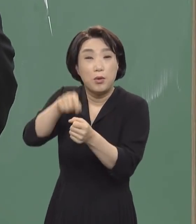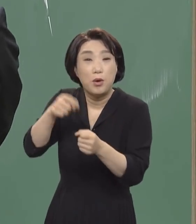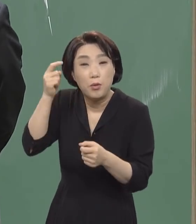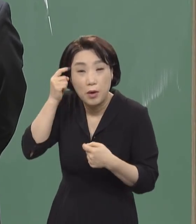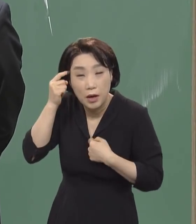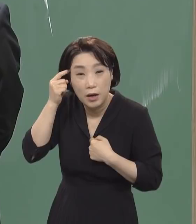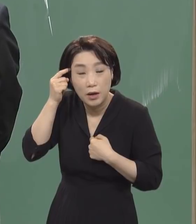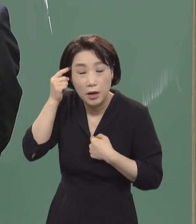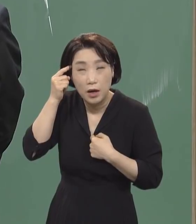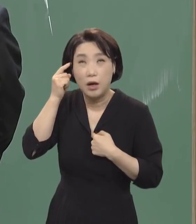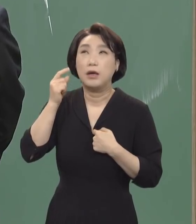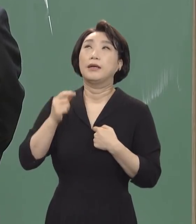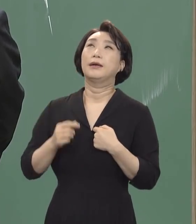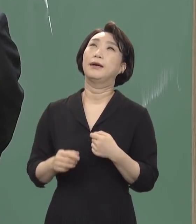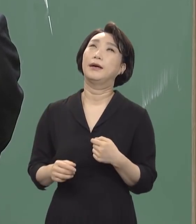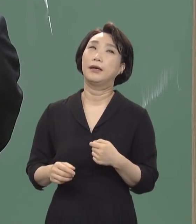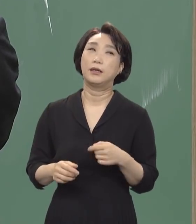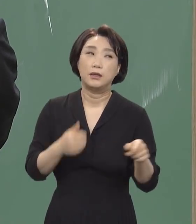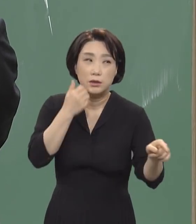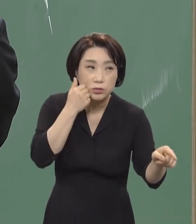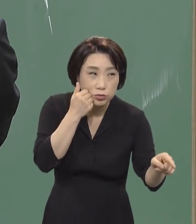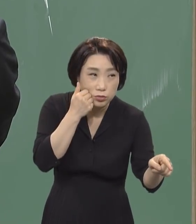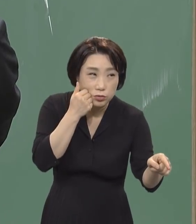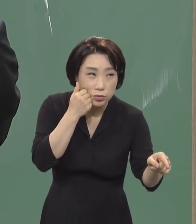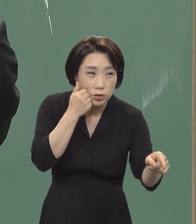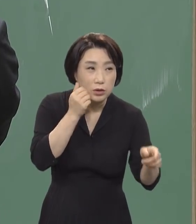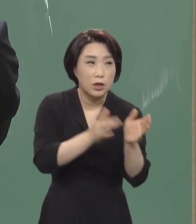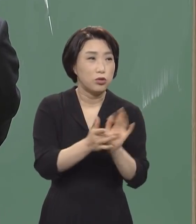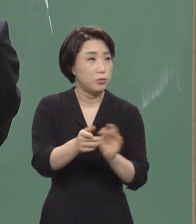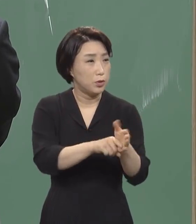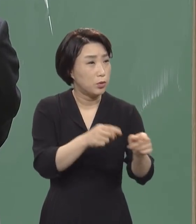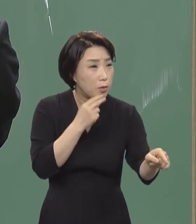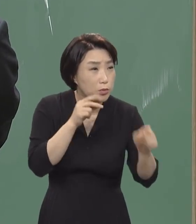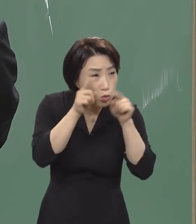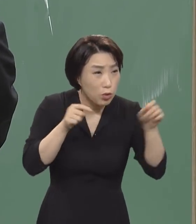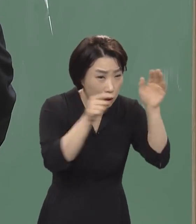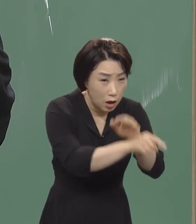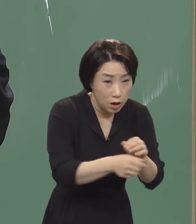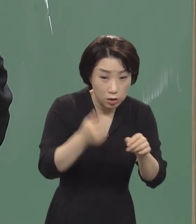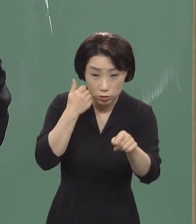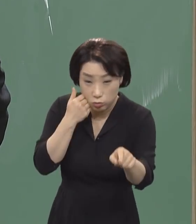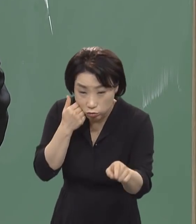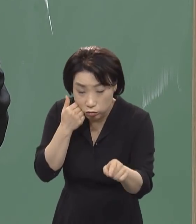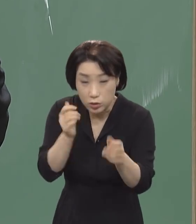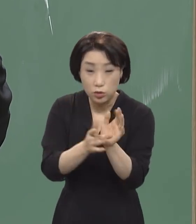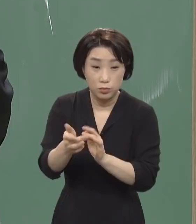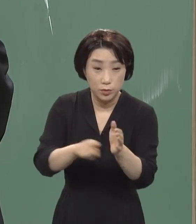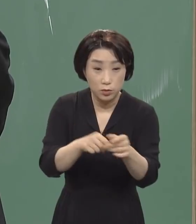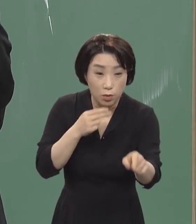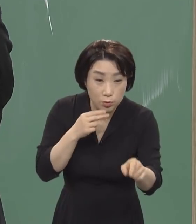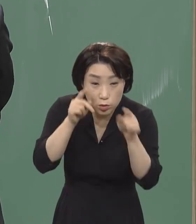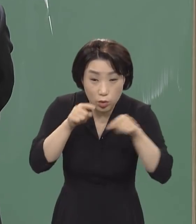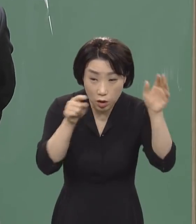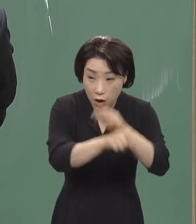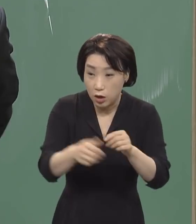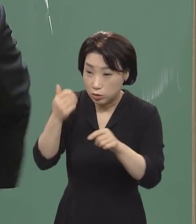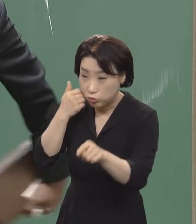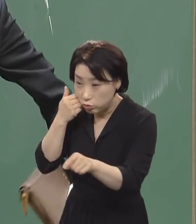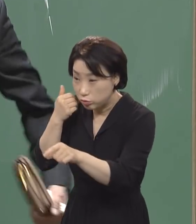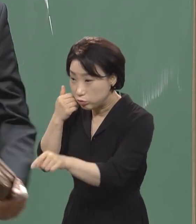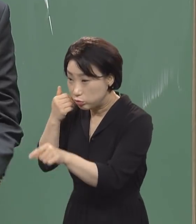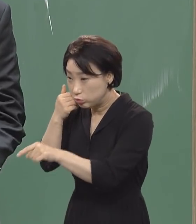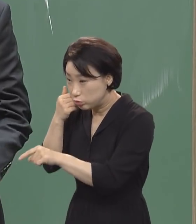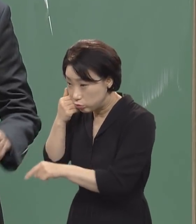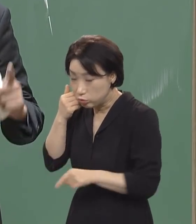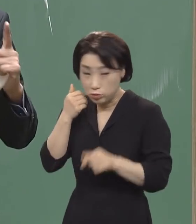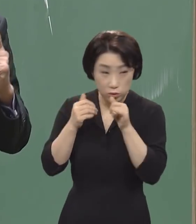뭐냐. 저 사람도 예수와 믿으면 지옥 가고 저 사람도 지옥 가고 저 사람도 지옥